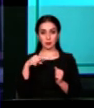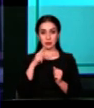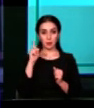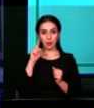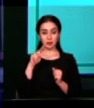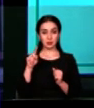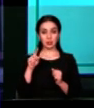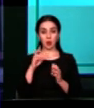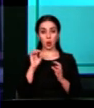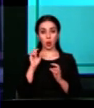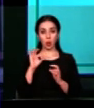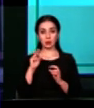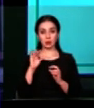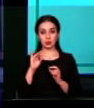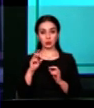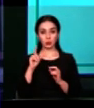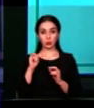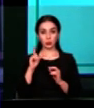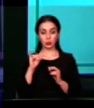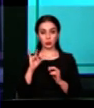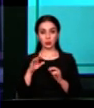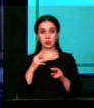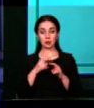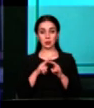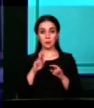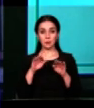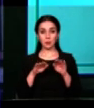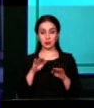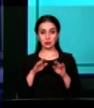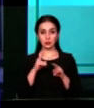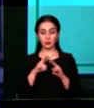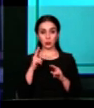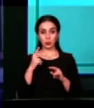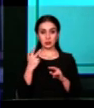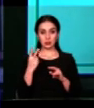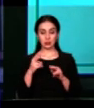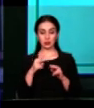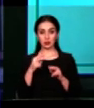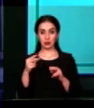bilamizki, oltin gugurtning nisbiy molekulyar massasi 32 ga teng.